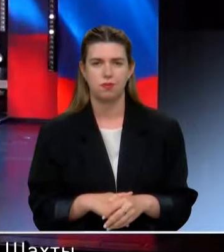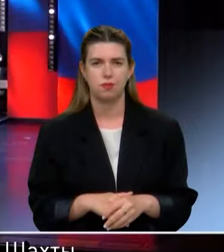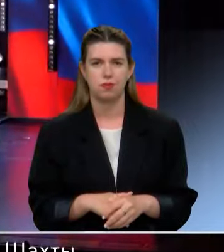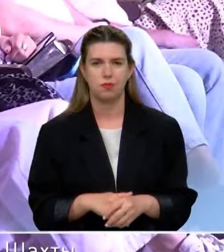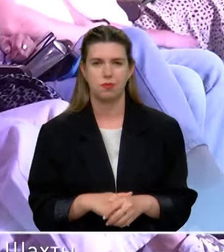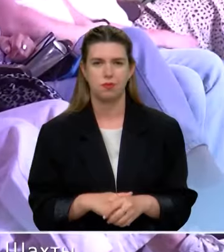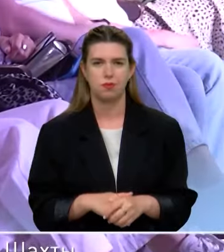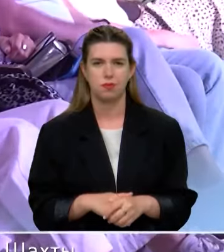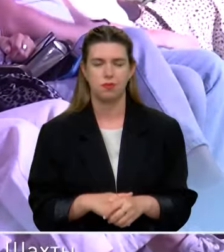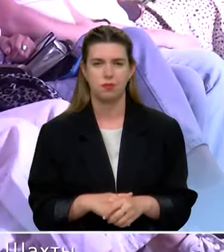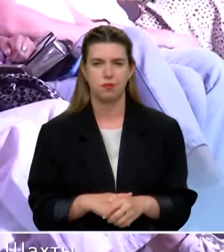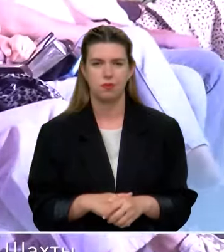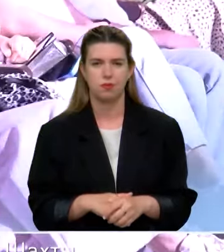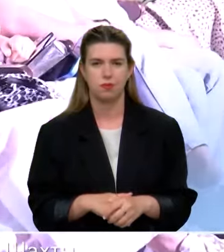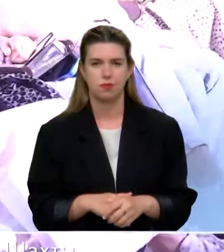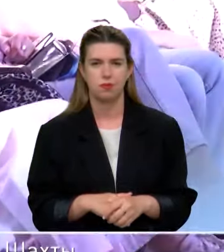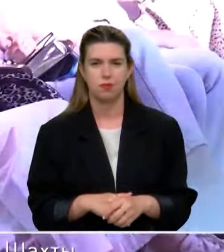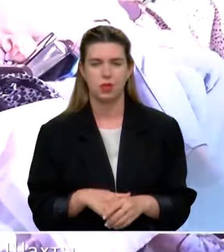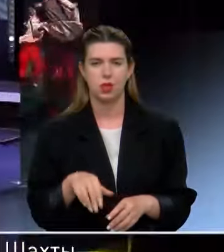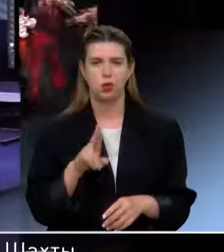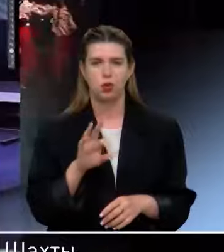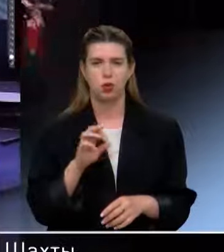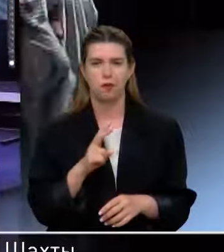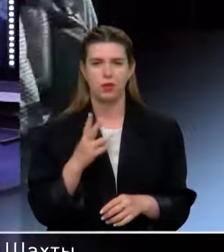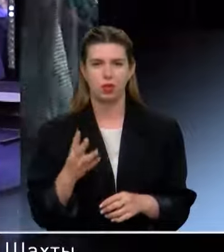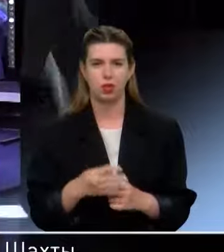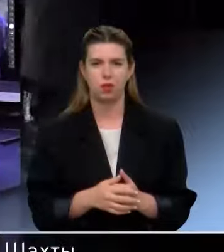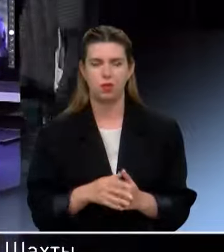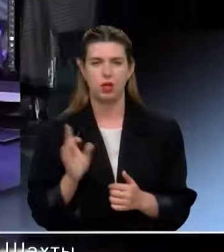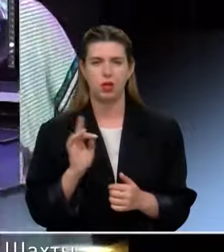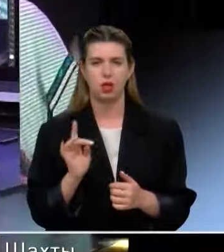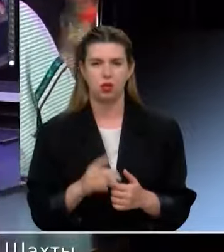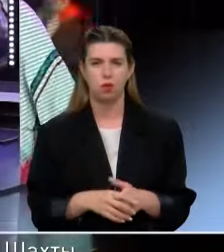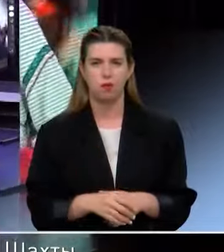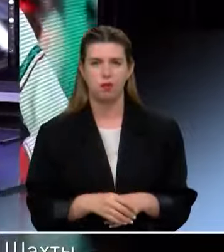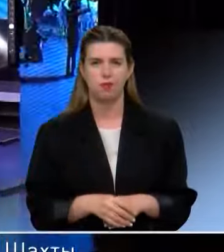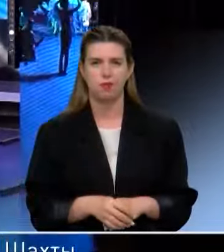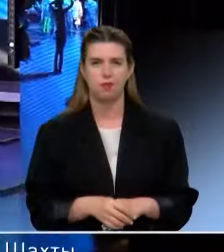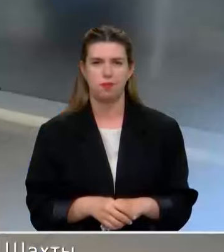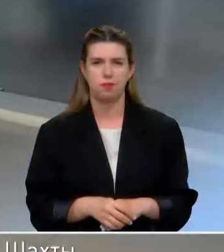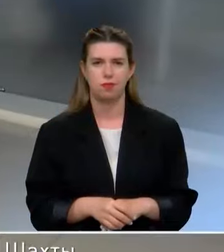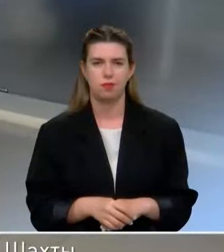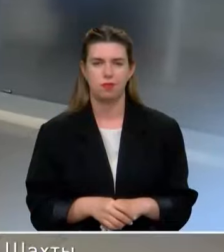дворце Виктор НВ Роман беркаев дон24 Ростов надону